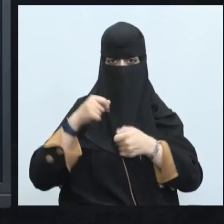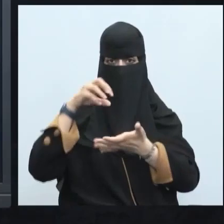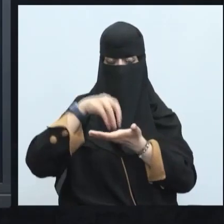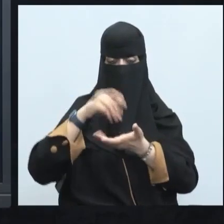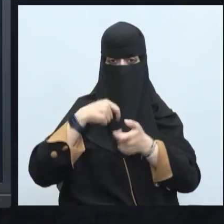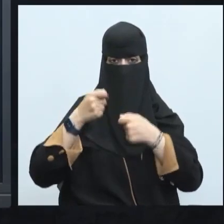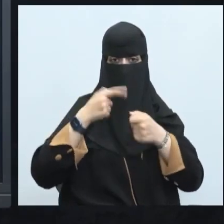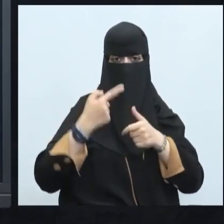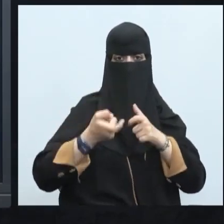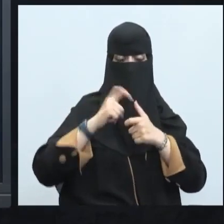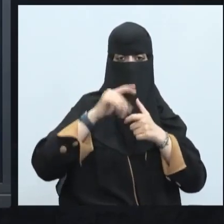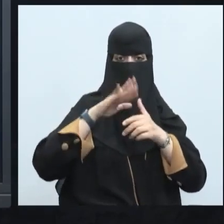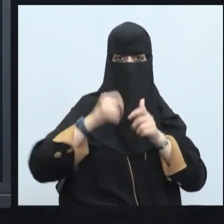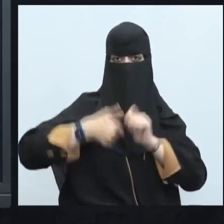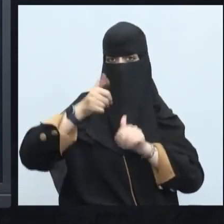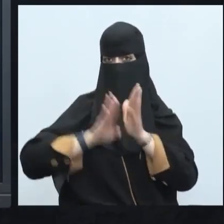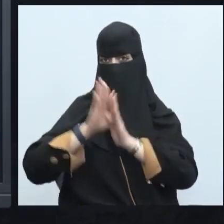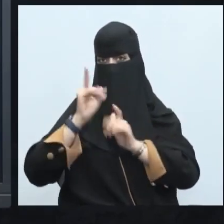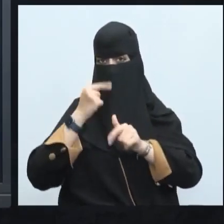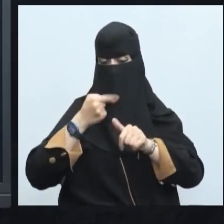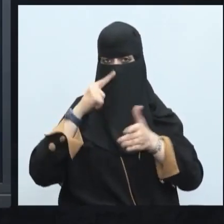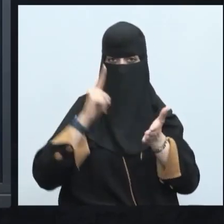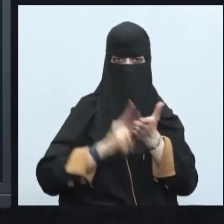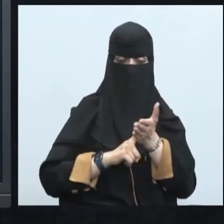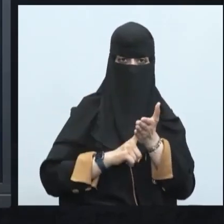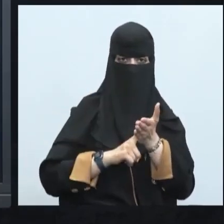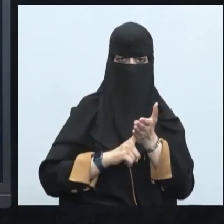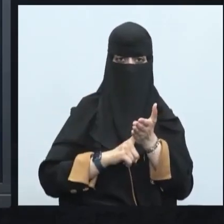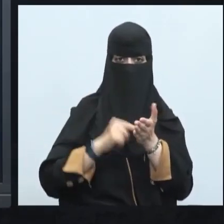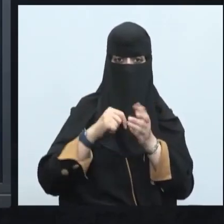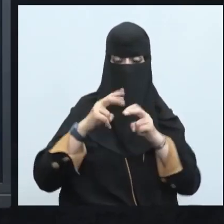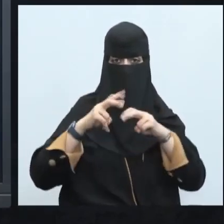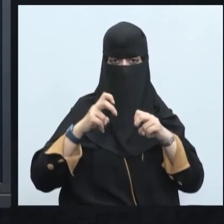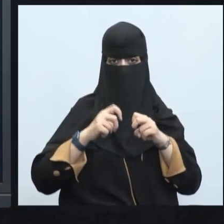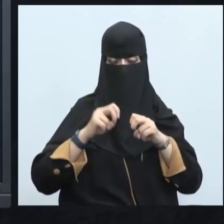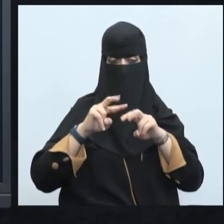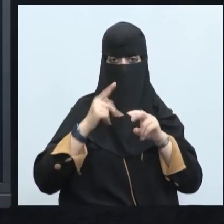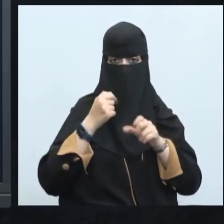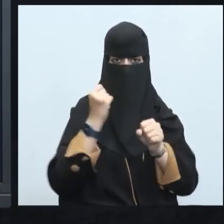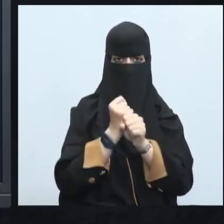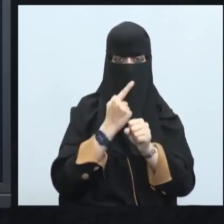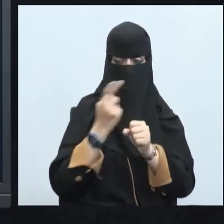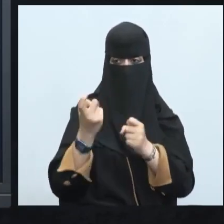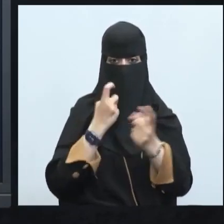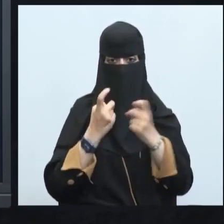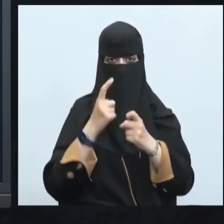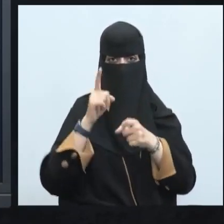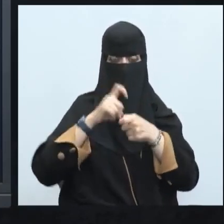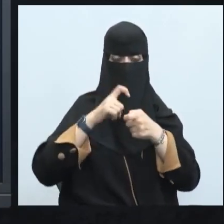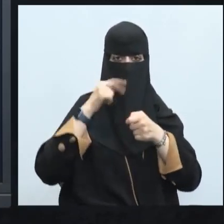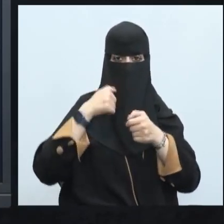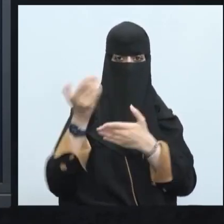الاكترونيه على تحسين محركات البحث حيث ان حيث ان محركات البحث تعمل على جذب المزيد من